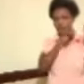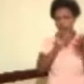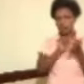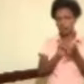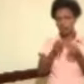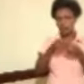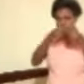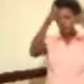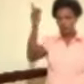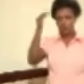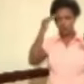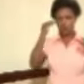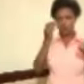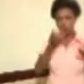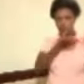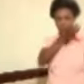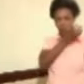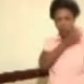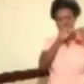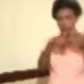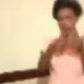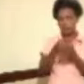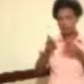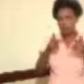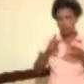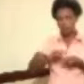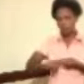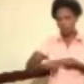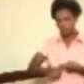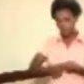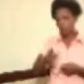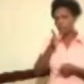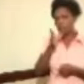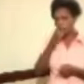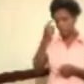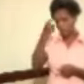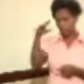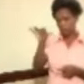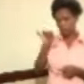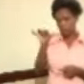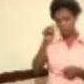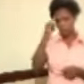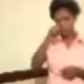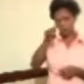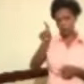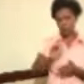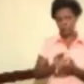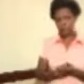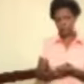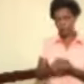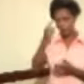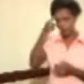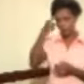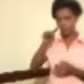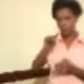tête chargée. Toutes douleurs maman, c'est douleurs pam. Ailleurs, je suis allé pour